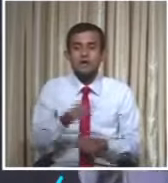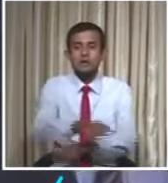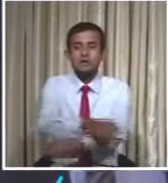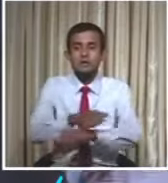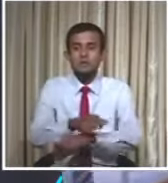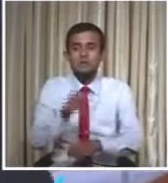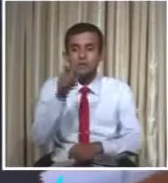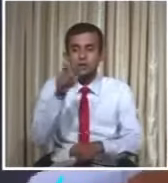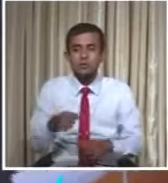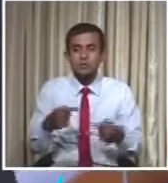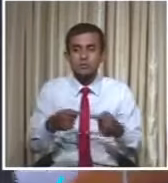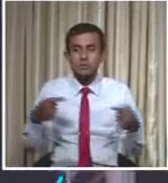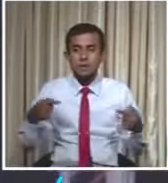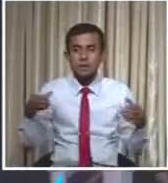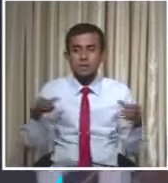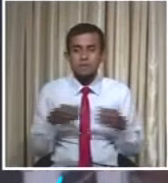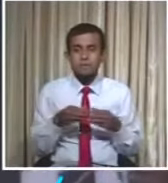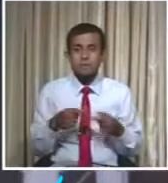සංවිධායකතුමා